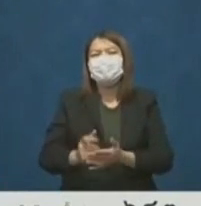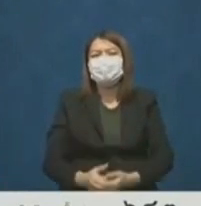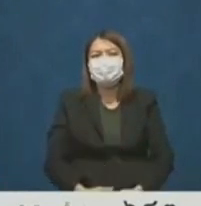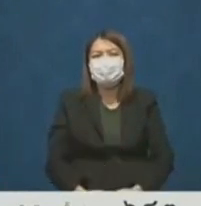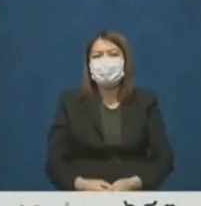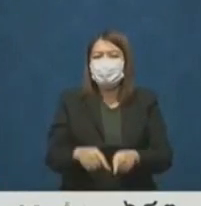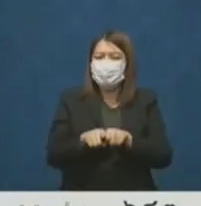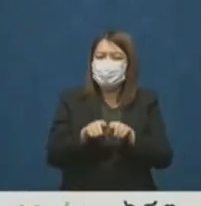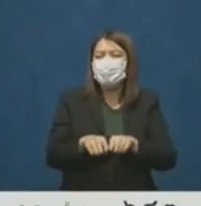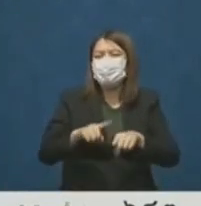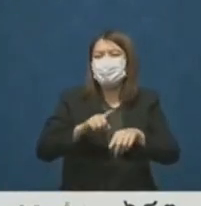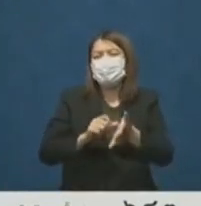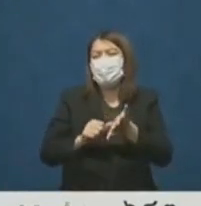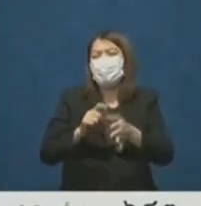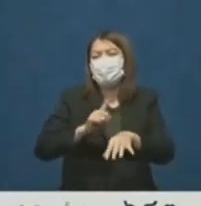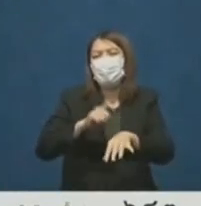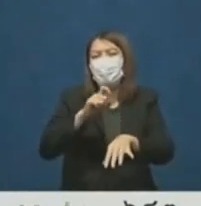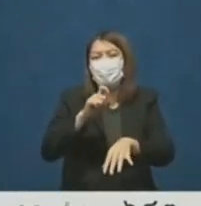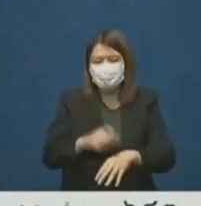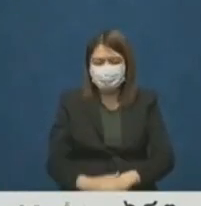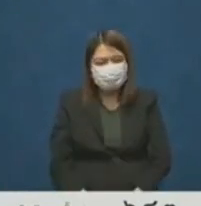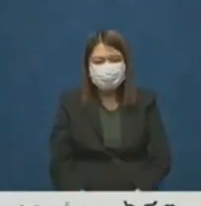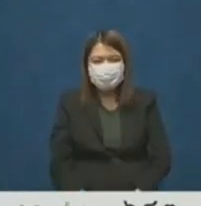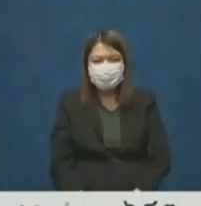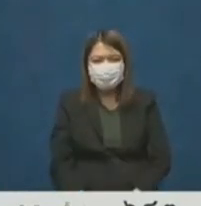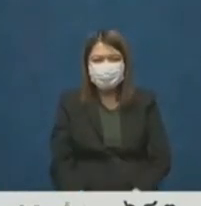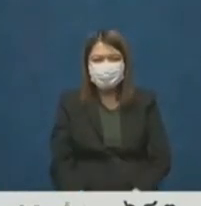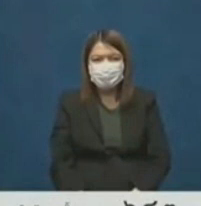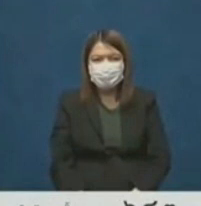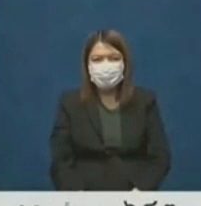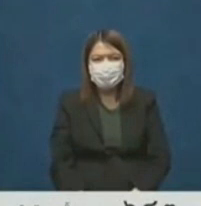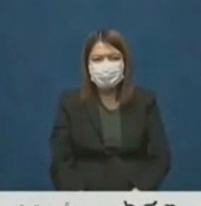ไม่ต้องแก้ก็ได้ทุกอย่างถ้าทุกอย่างจะเหมือนเดิมไม่ต้องแก้ให้เสียเวลานะครับ